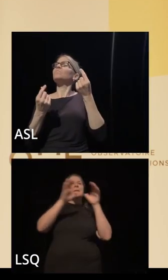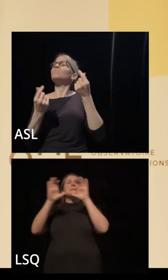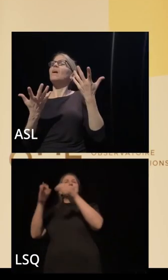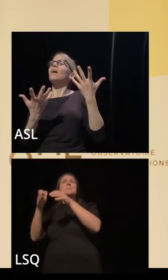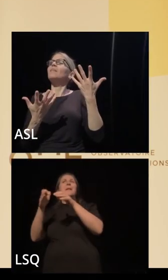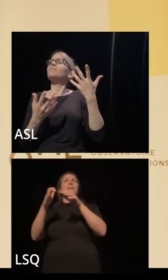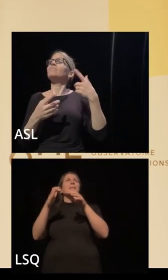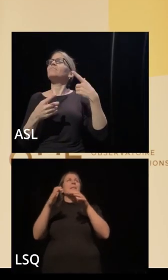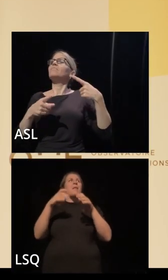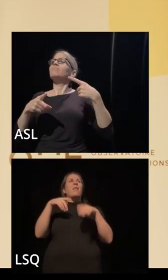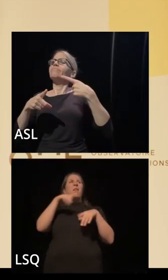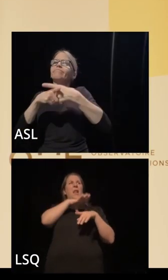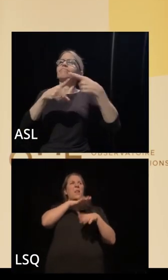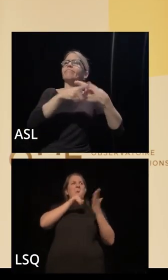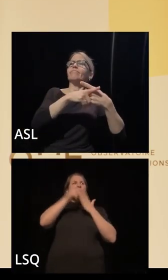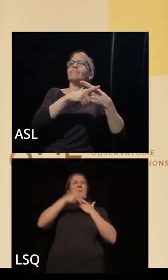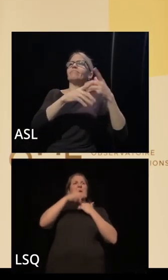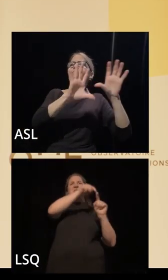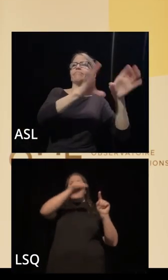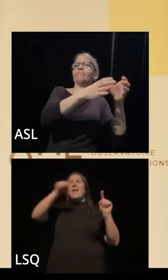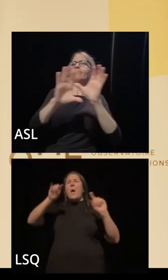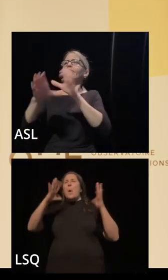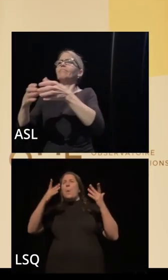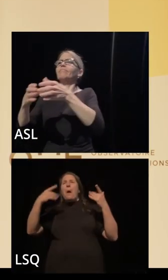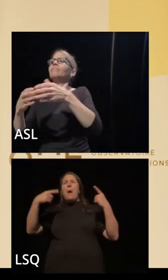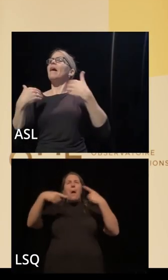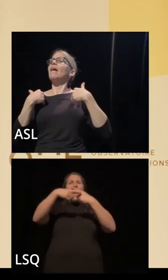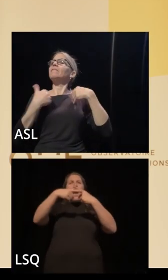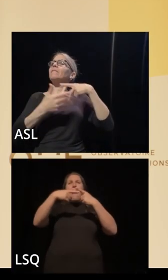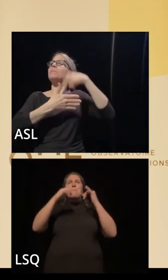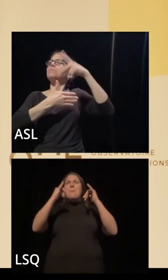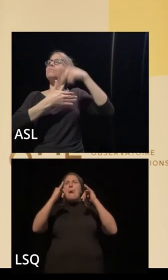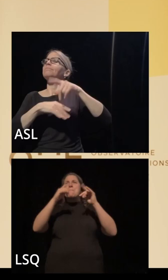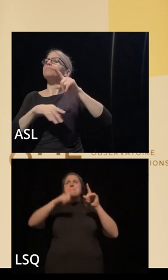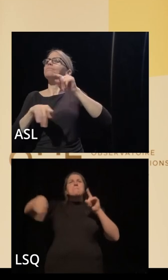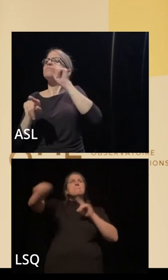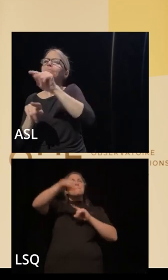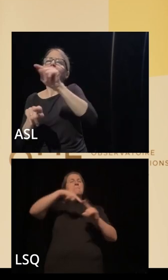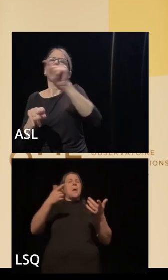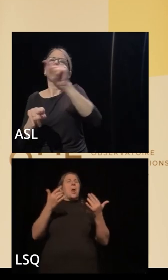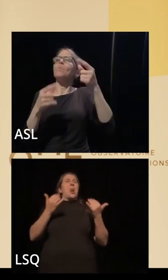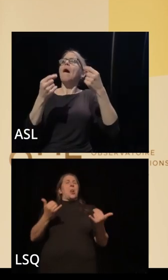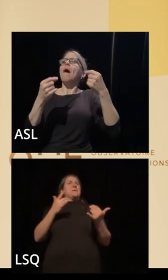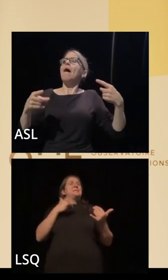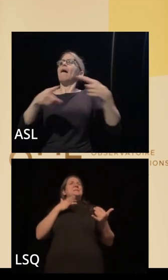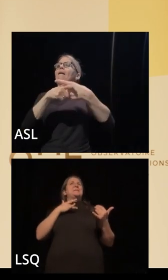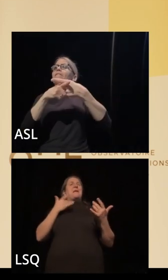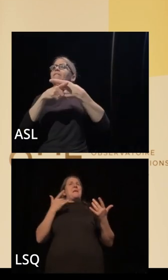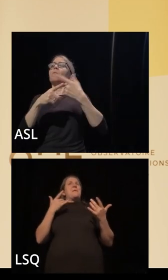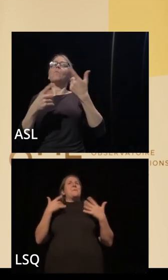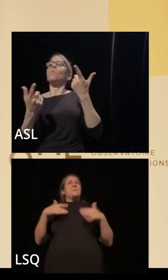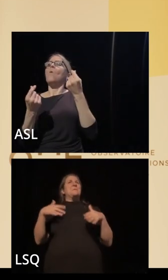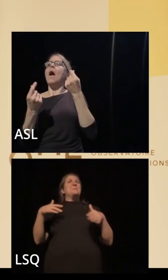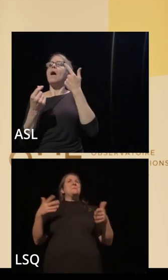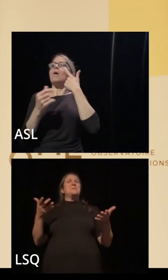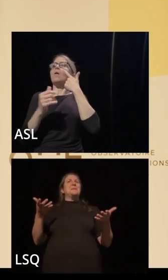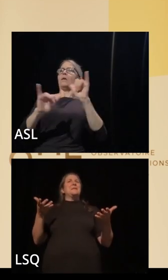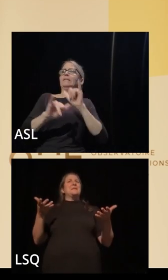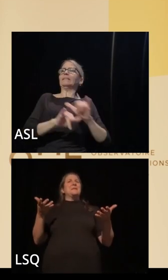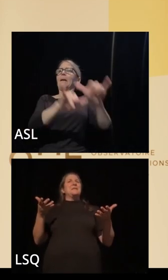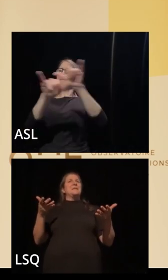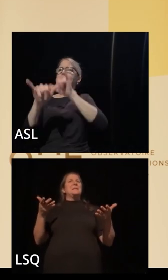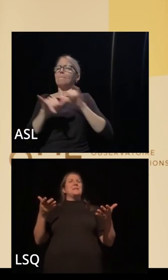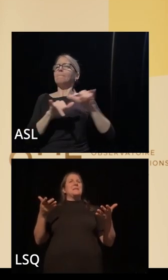ces projets? » ou « Qu'est-ce qui converge dans les méthodologies? » Parce qu'en fait, moi, c'est ce que je ressens vraiment, je ne sais pas vous, que malgré